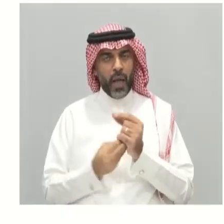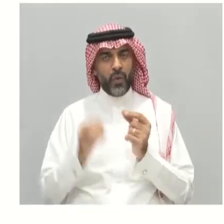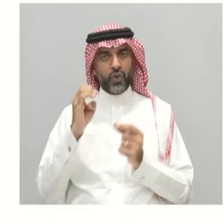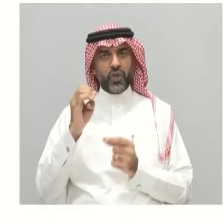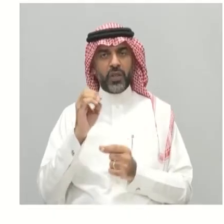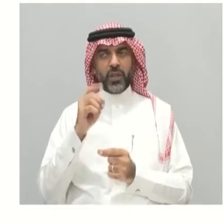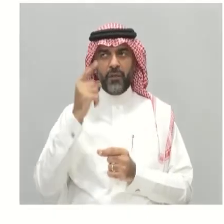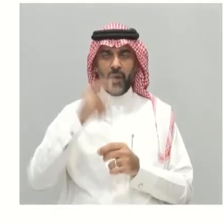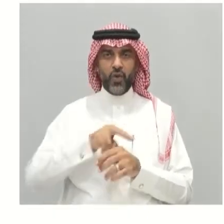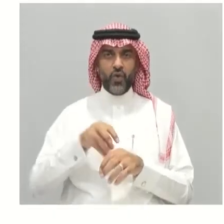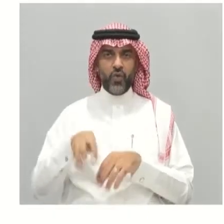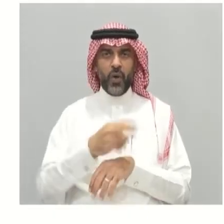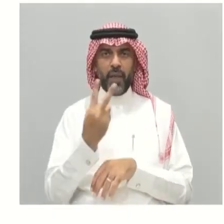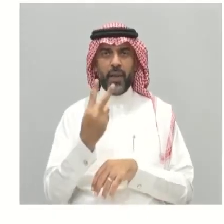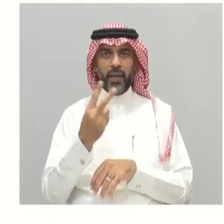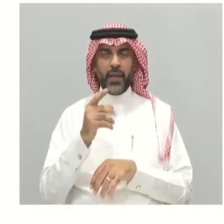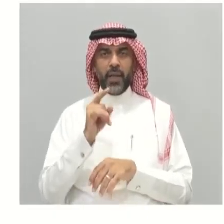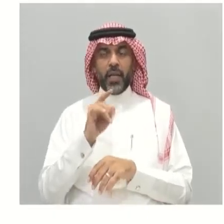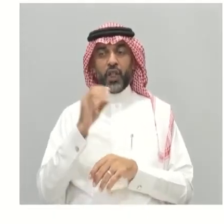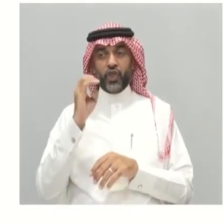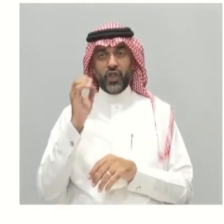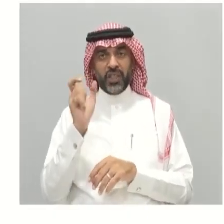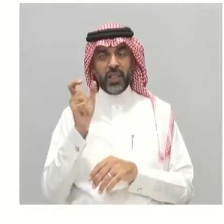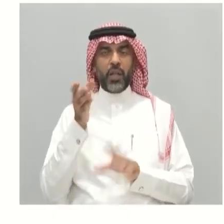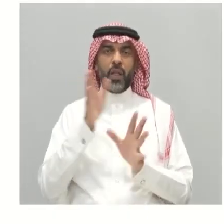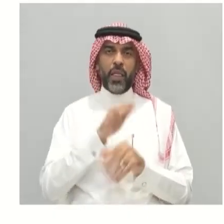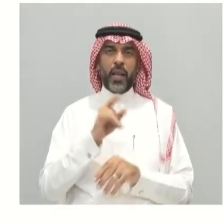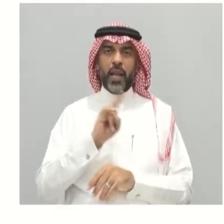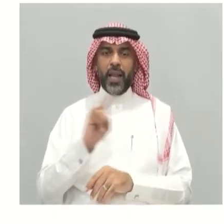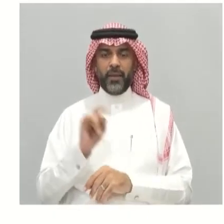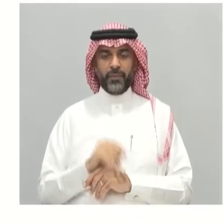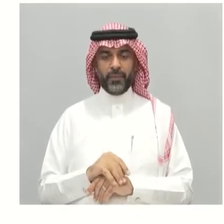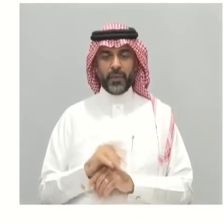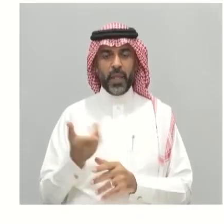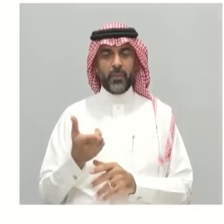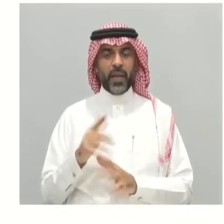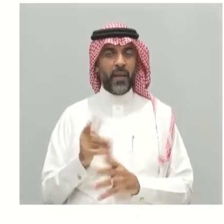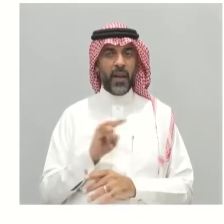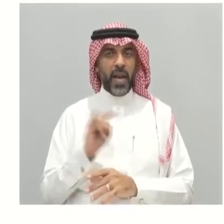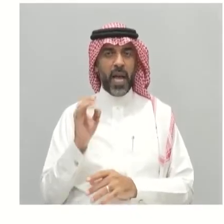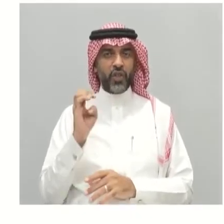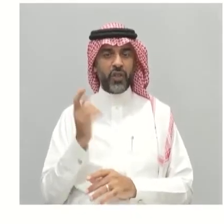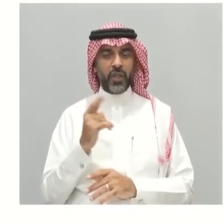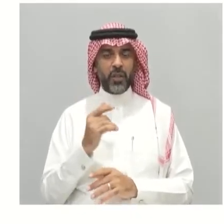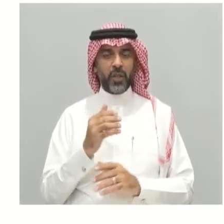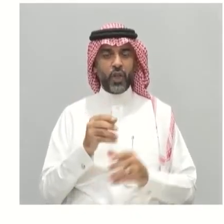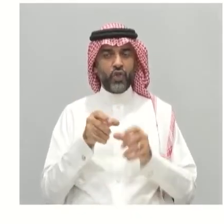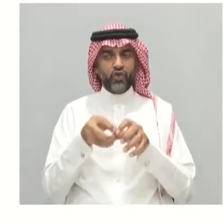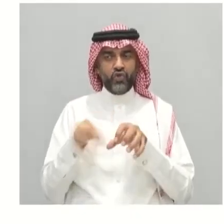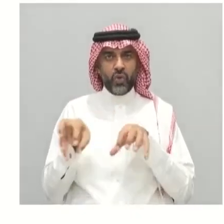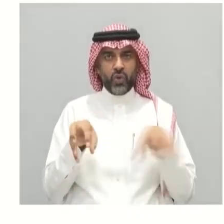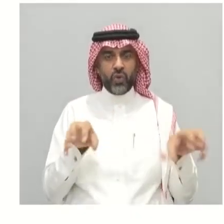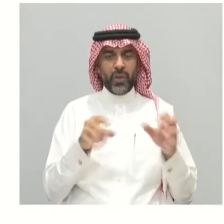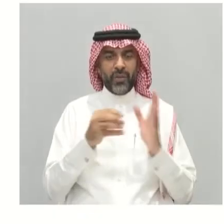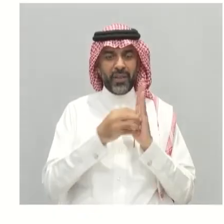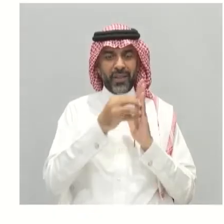لا جنسي كيف تتم عمليه التكاثر اللاجنسي بالتجزؤ وحيث تتجزا هذه الطحالب العديده الخلايا